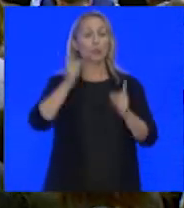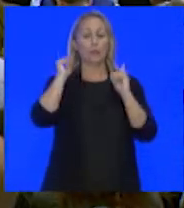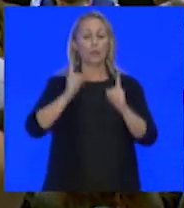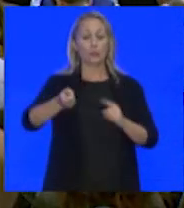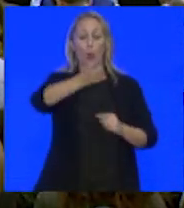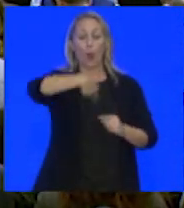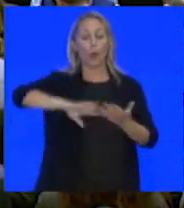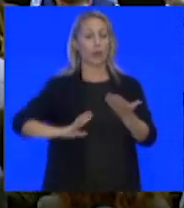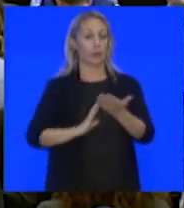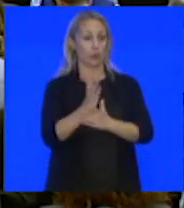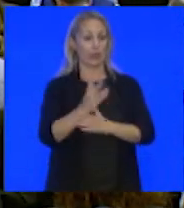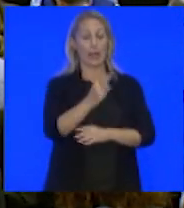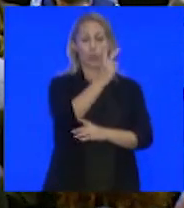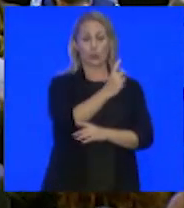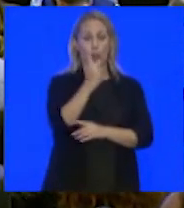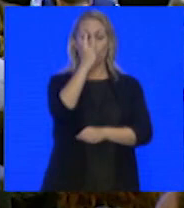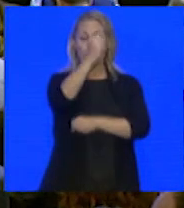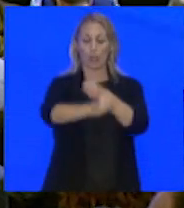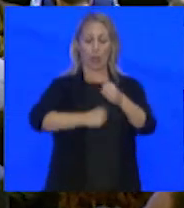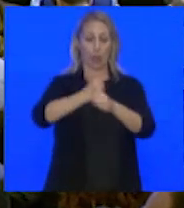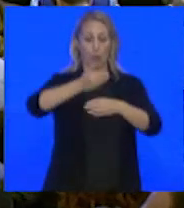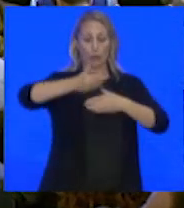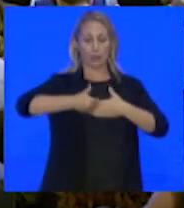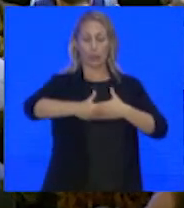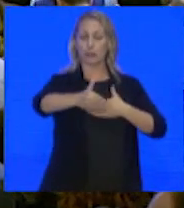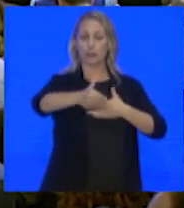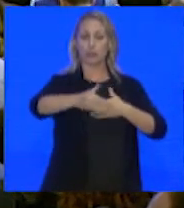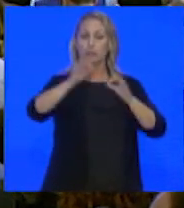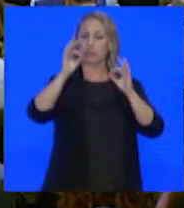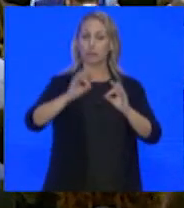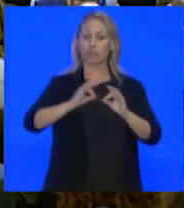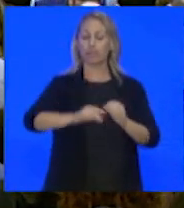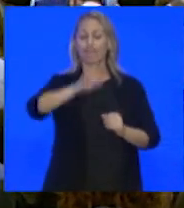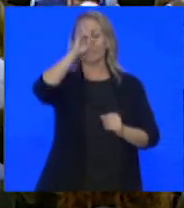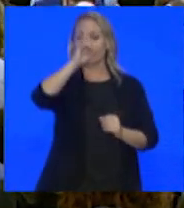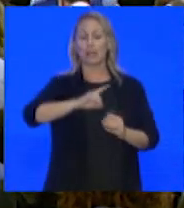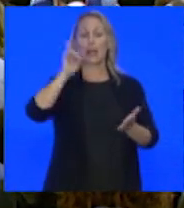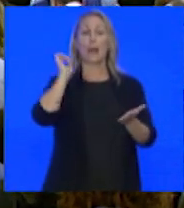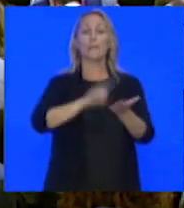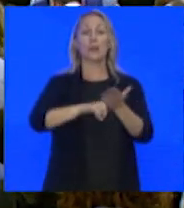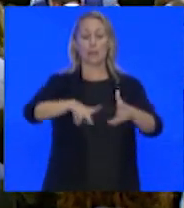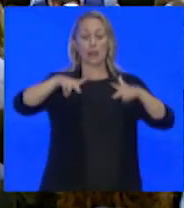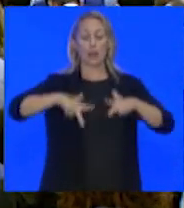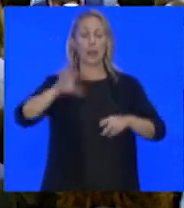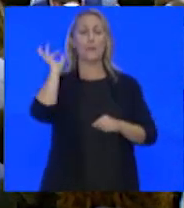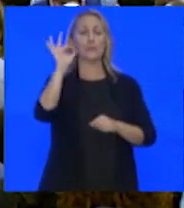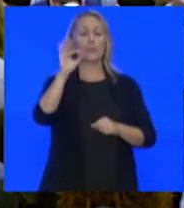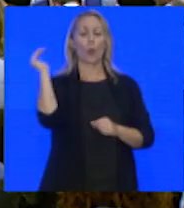Για το 21ο αιώνας, πρώτα απ' όλα, απαιτεί ένα ψηφιακό κράτος, γρήγορο,